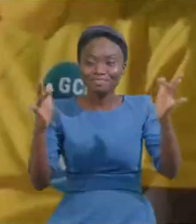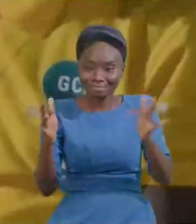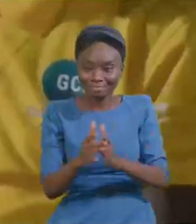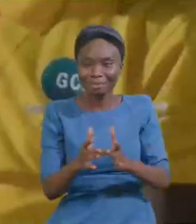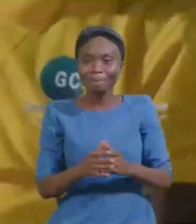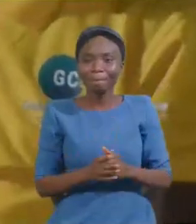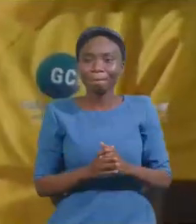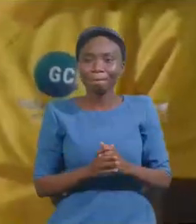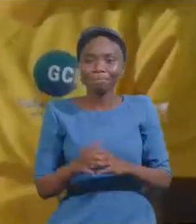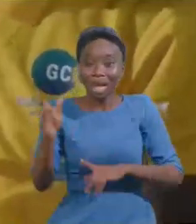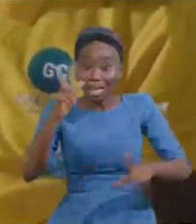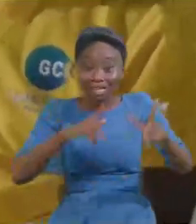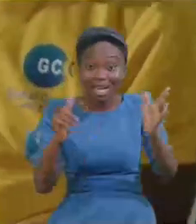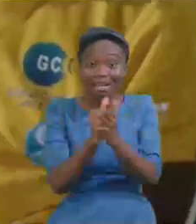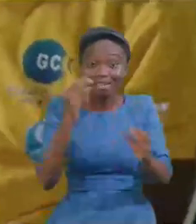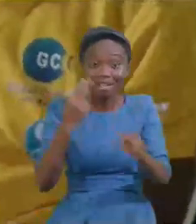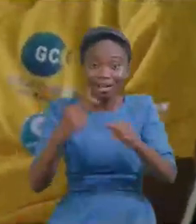Mentionne son nom.